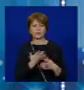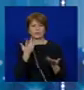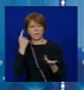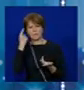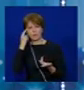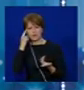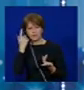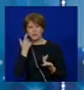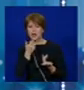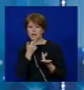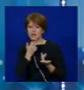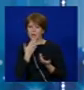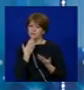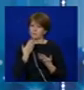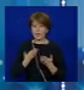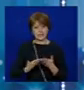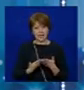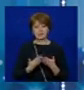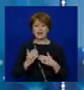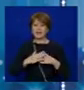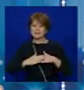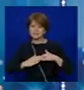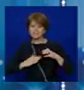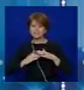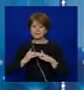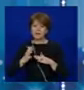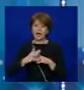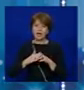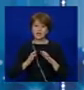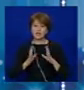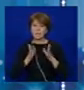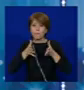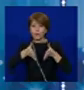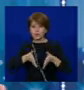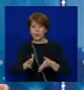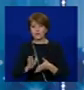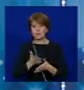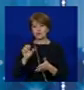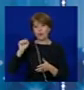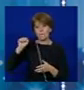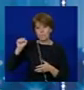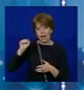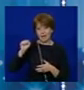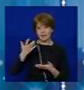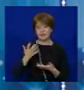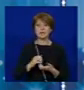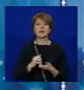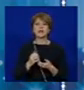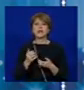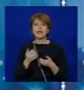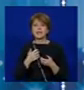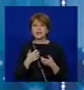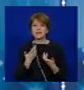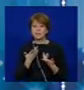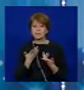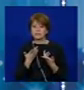е призвана наистина да бъде, да градим мостовете между партии и институции и да бъде медиатора в обществото за